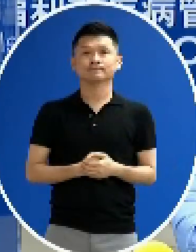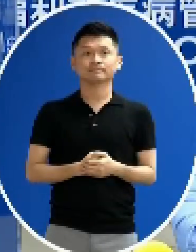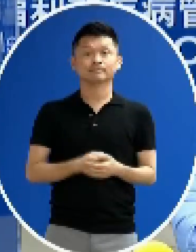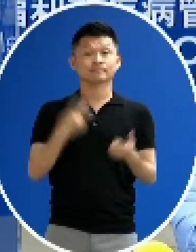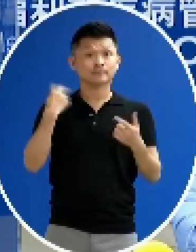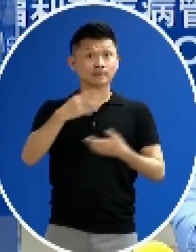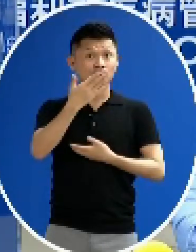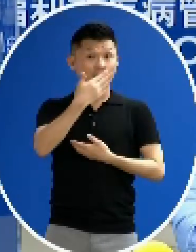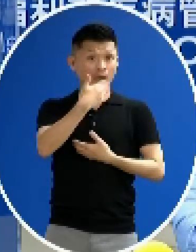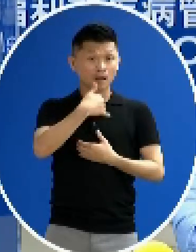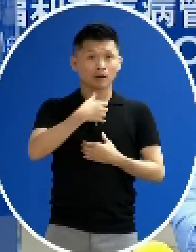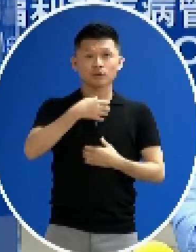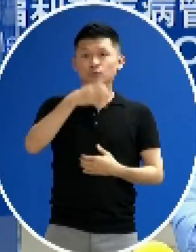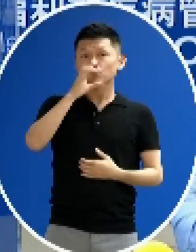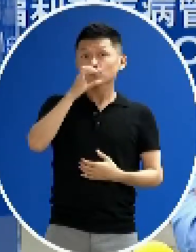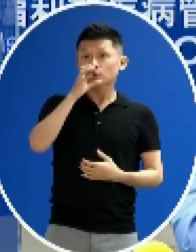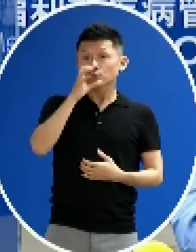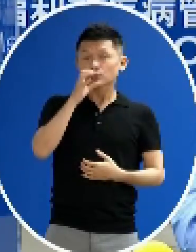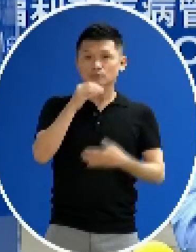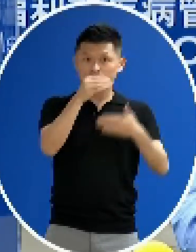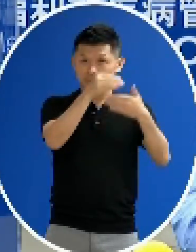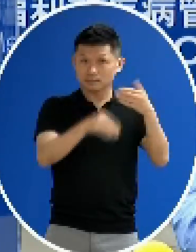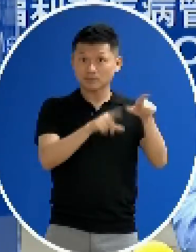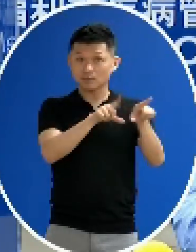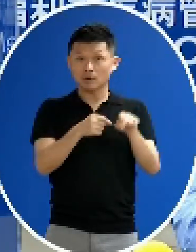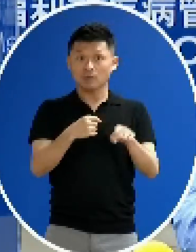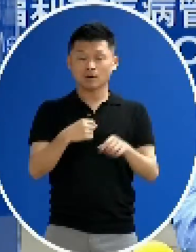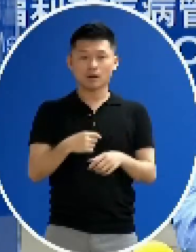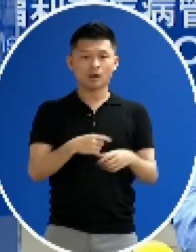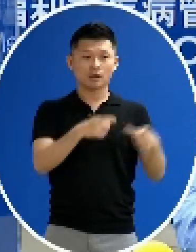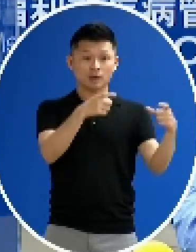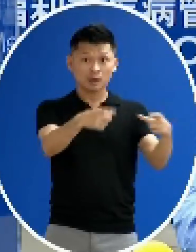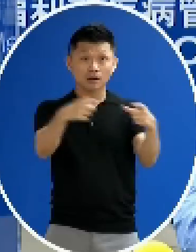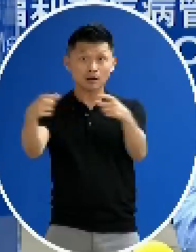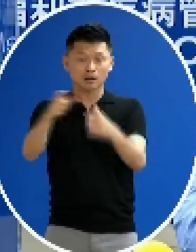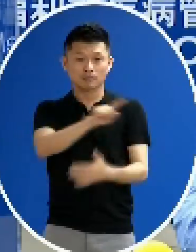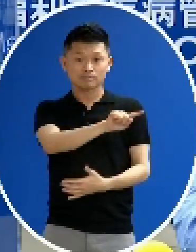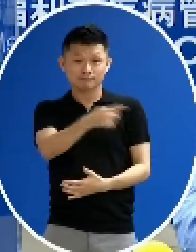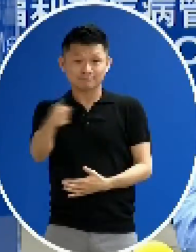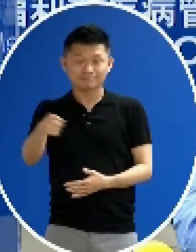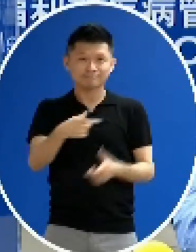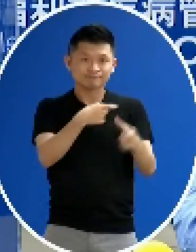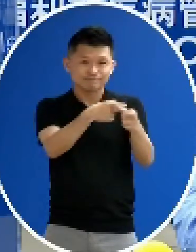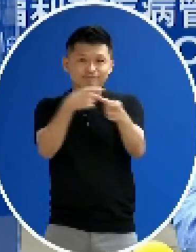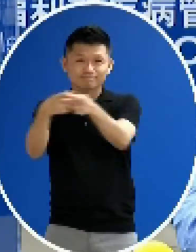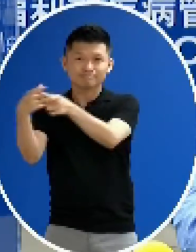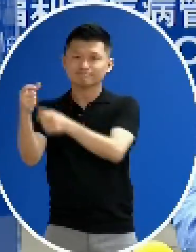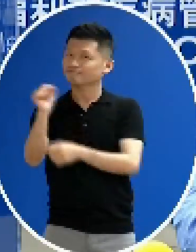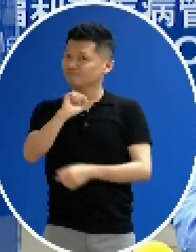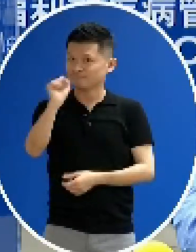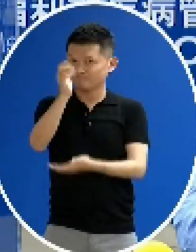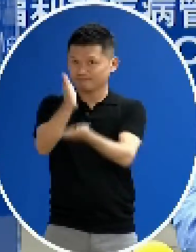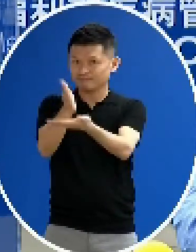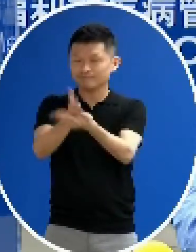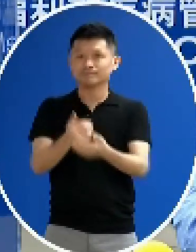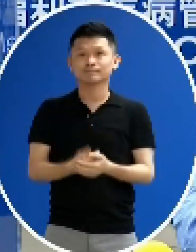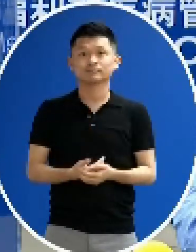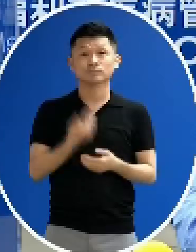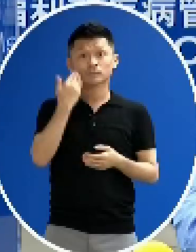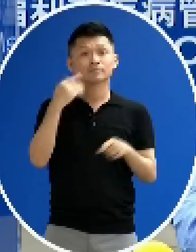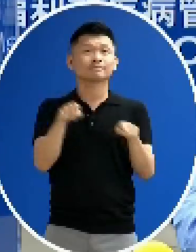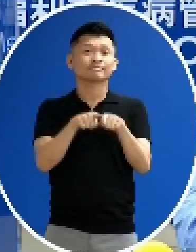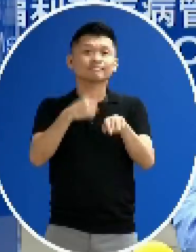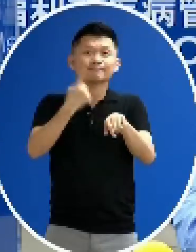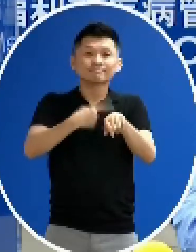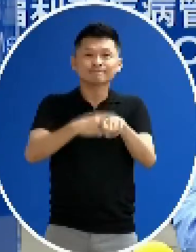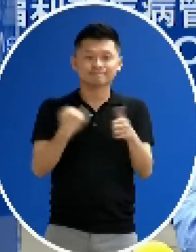哈餐饮指引，不得逐桌敬酒，所以也要拜托就是哈我们习惯的哈有这种新